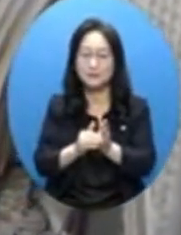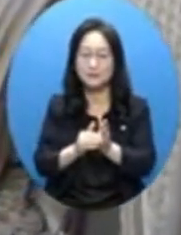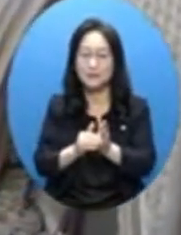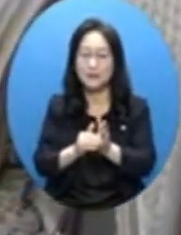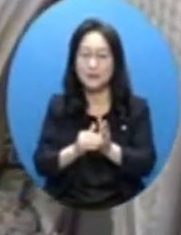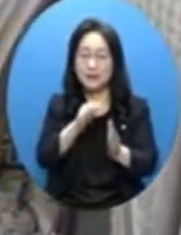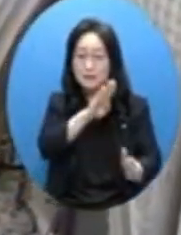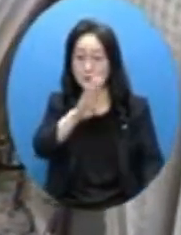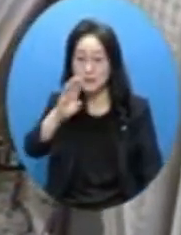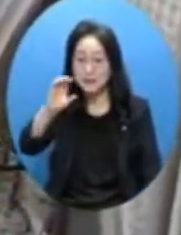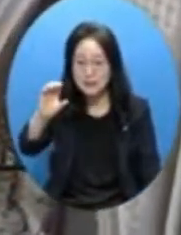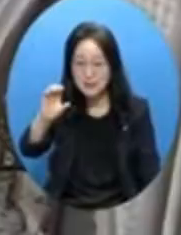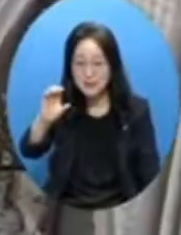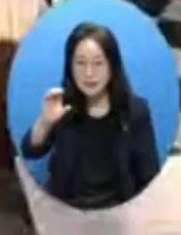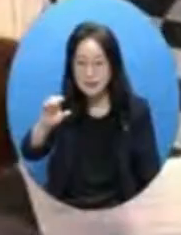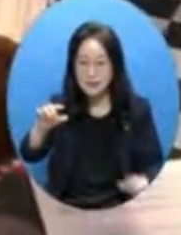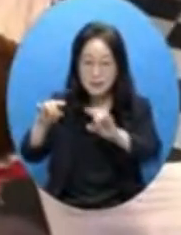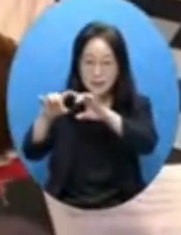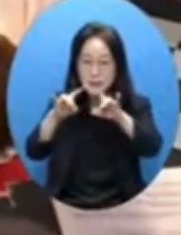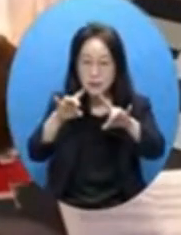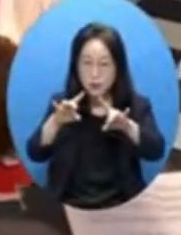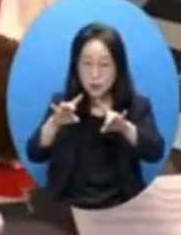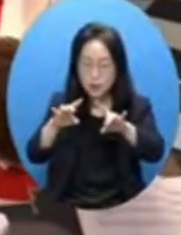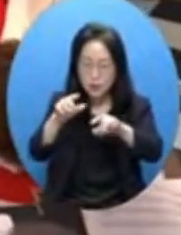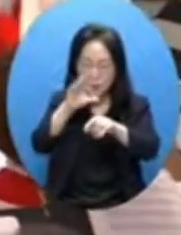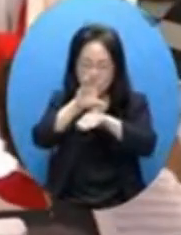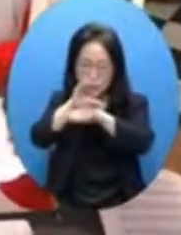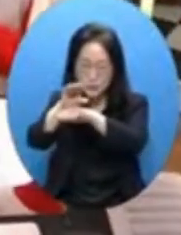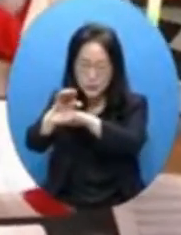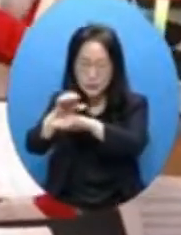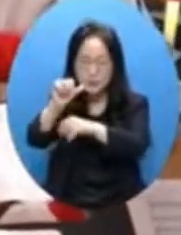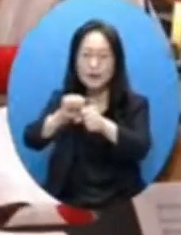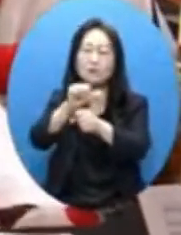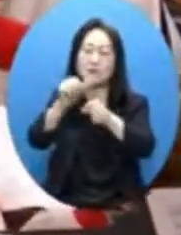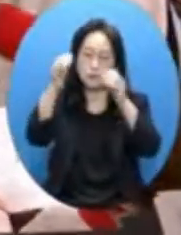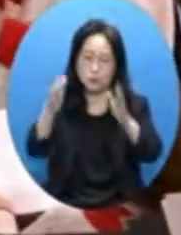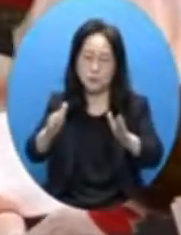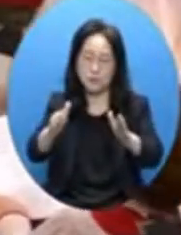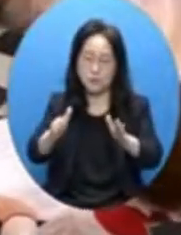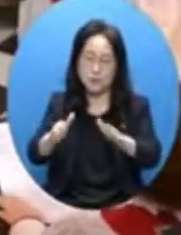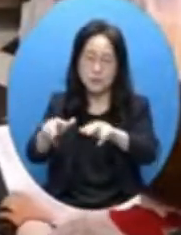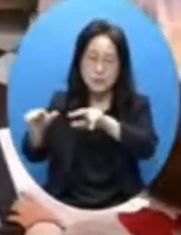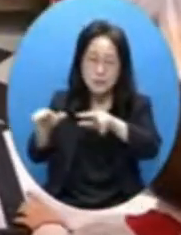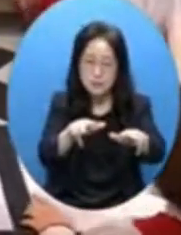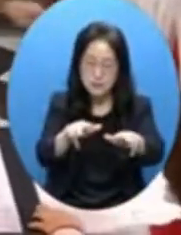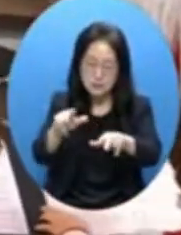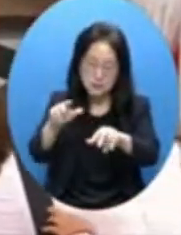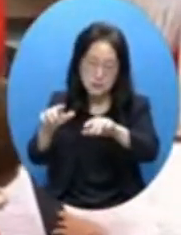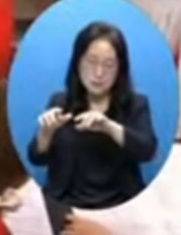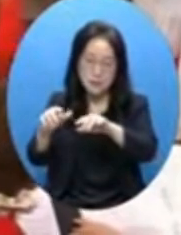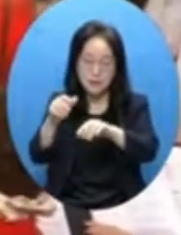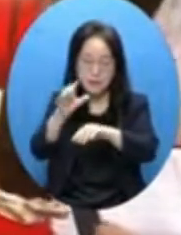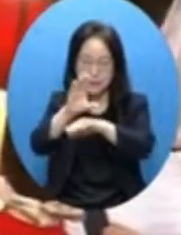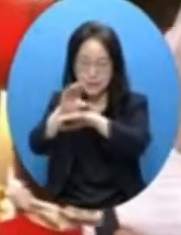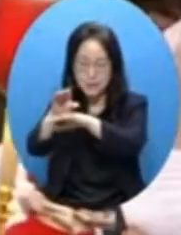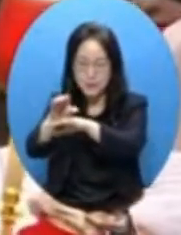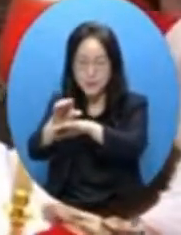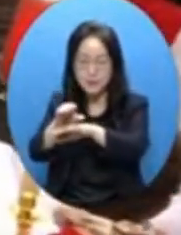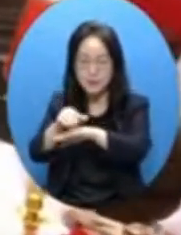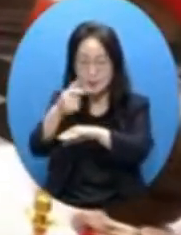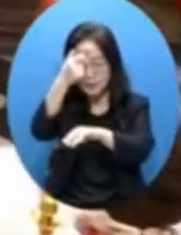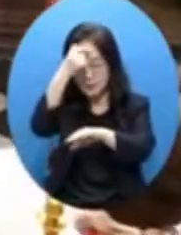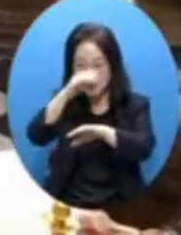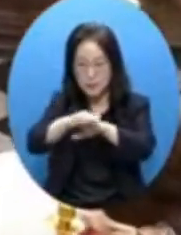BBC 방송에서 한 5시간 생중계를 하는 가운데 장례 예배를 드렸는데 예배를